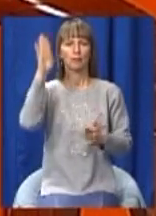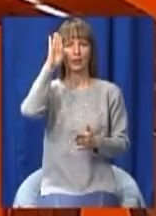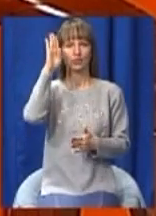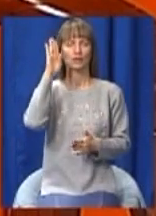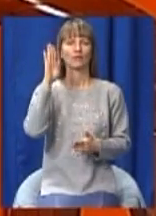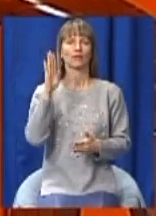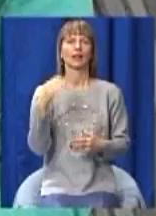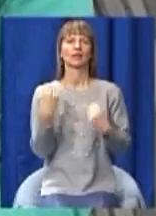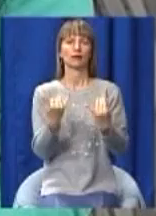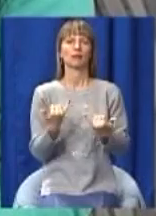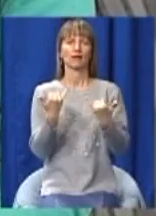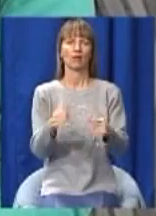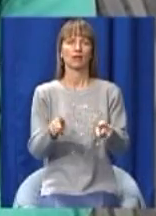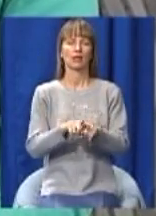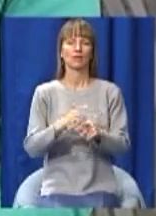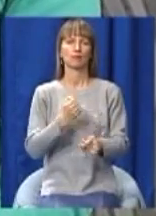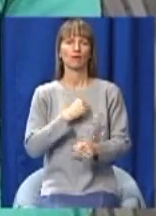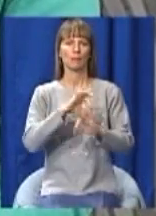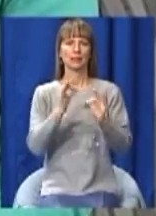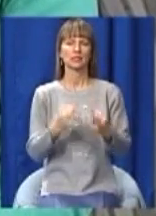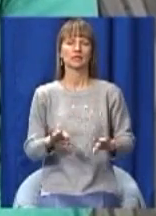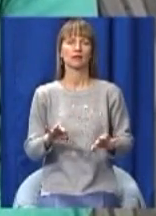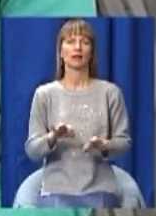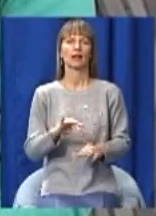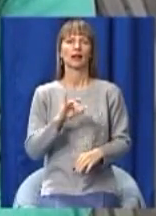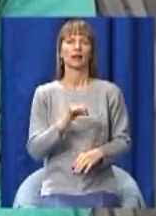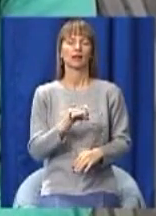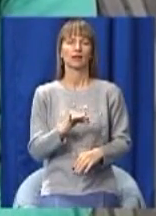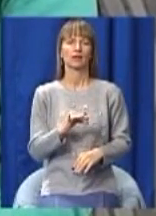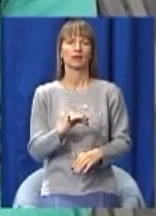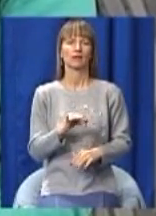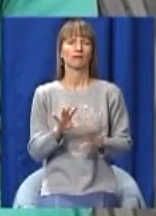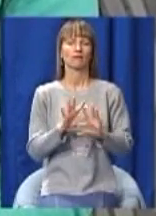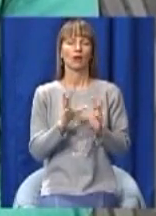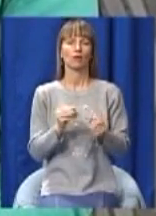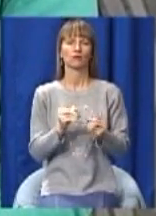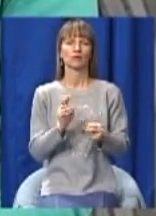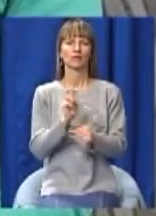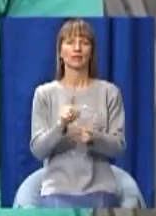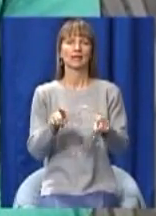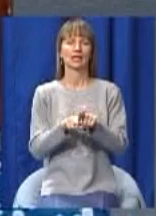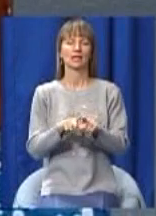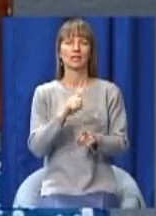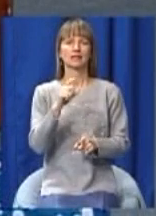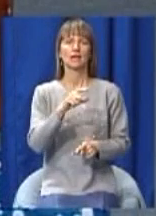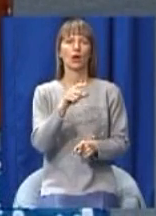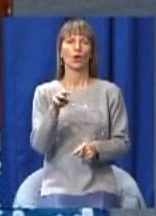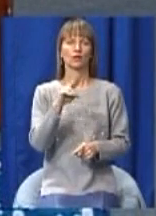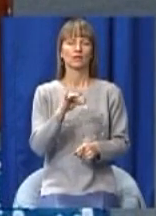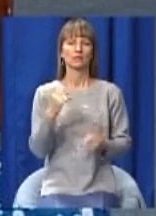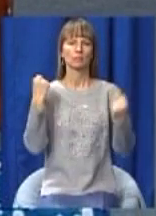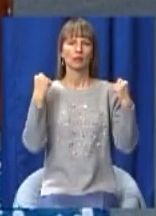ну иногда я провожу таким боевым с тестом и заливе видать таки из-за плоды без порты ну тоже